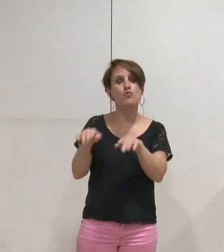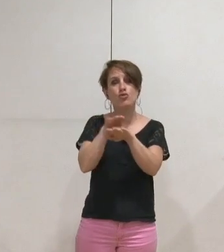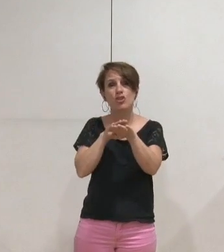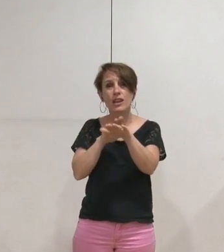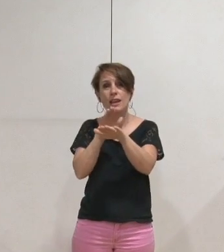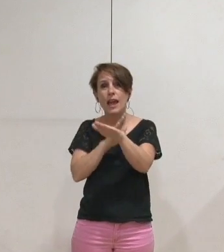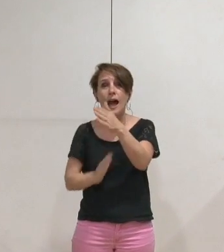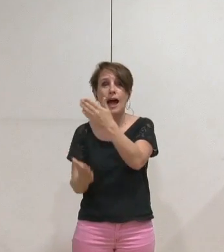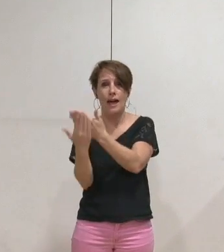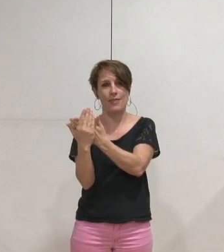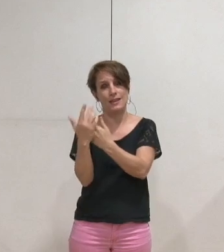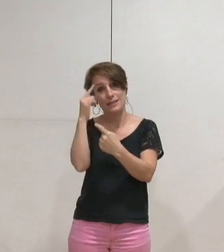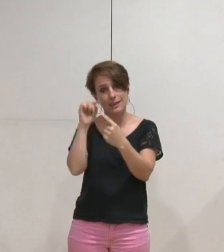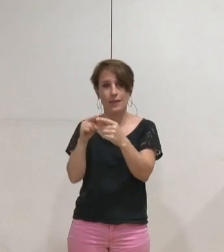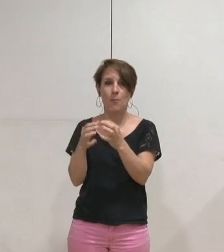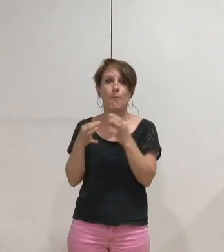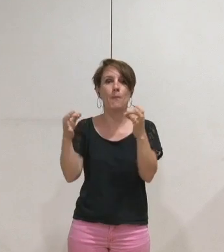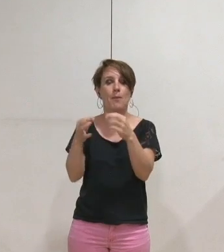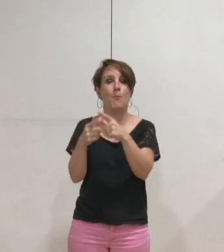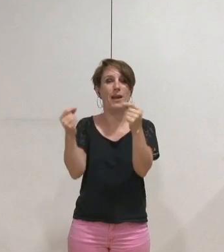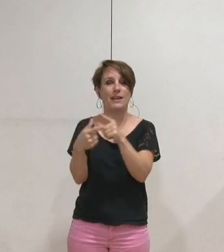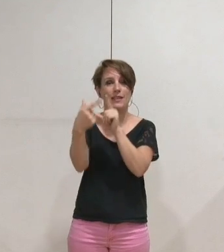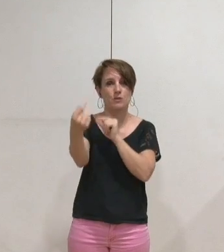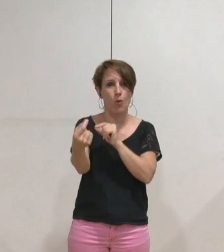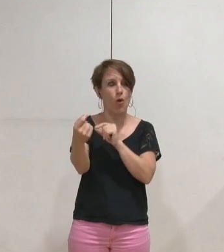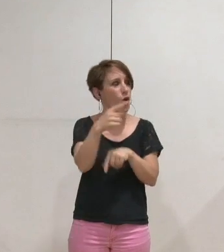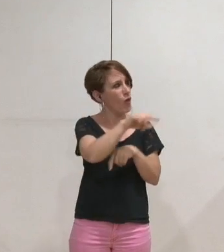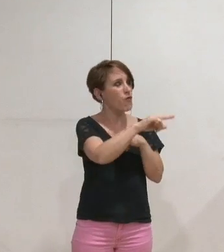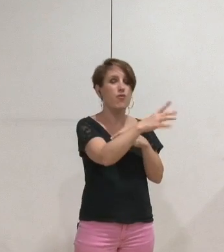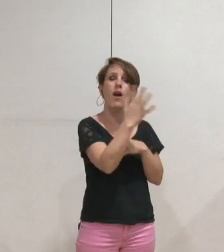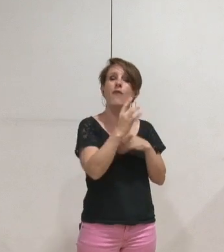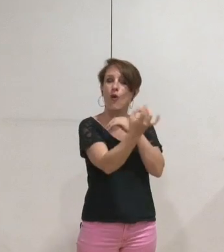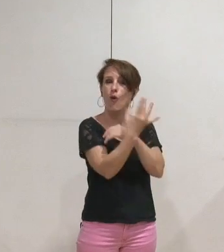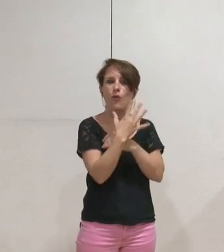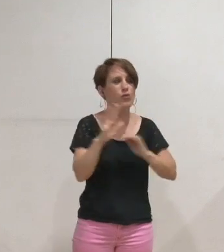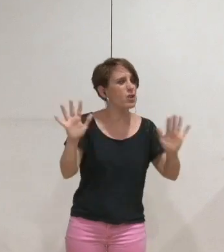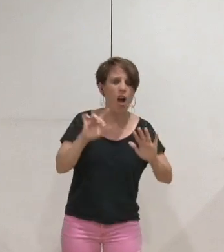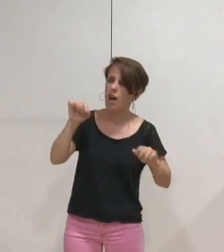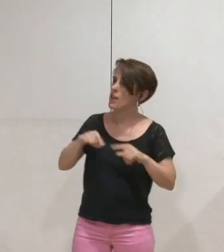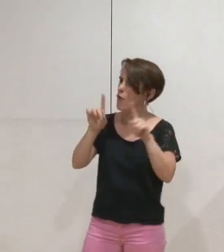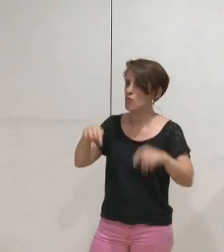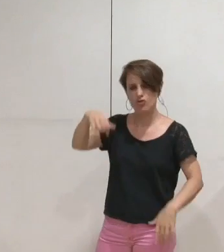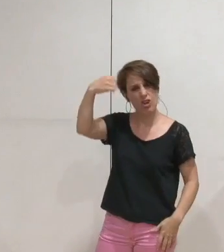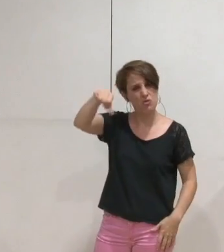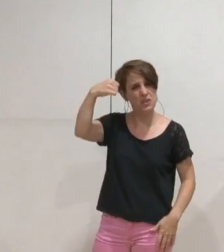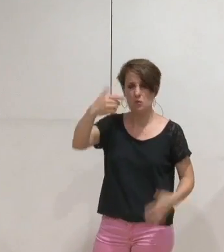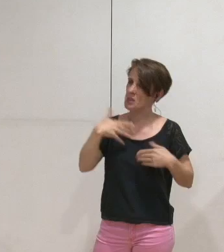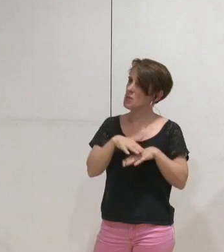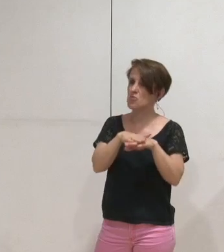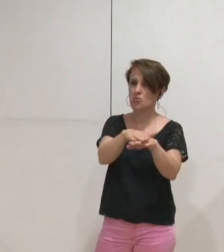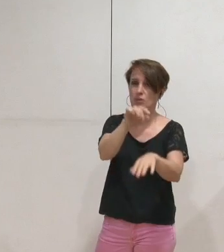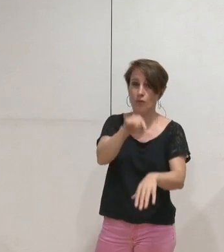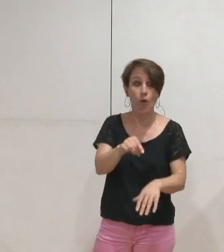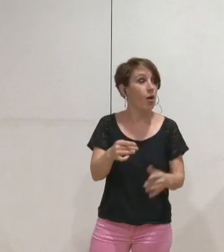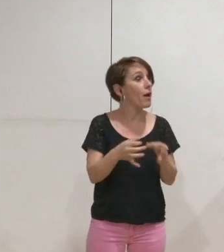sur euh le palais des sports au nom de l'unité budgétaire non seulement ne vous a pas empêché de créer